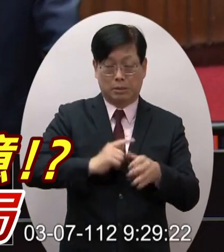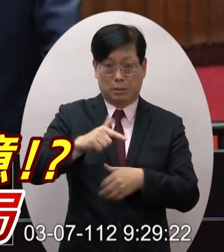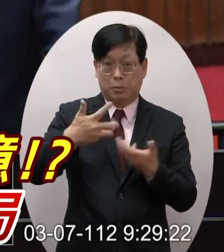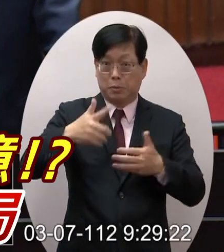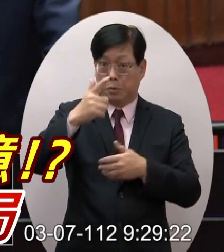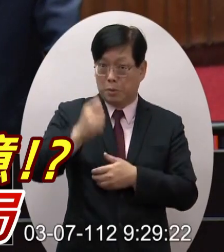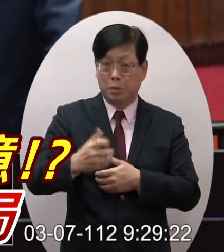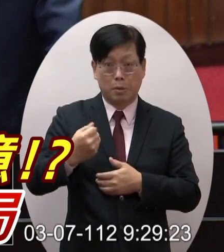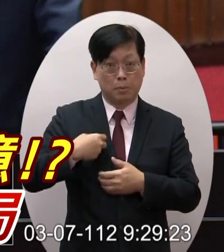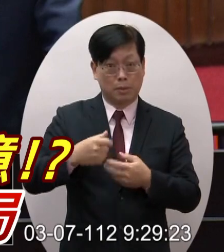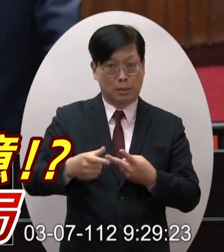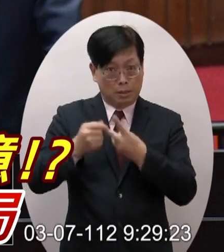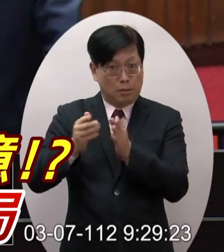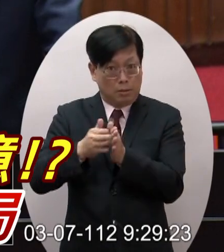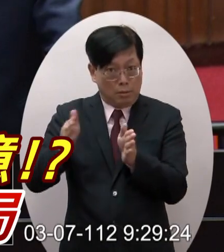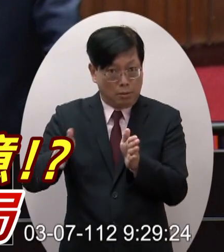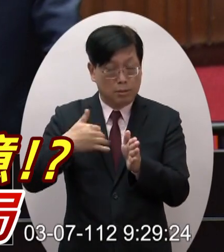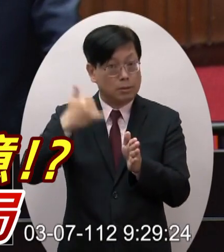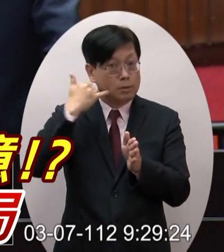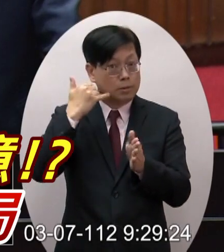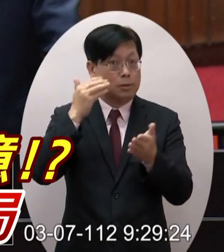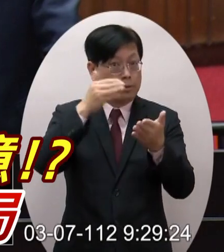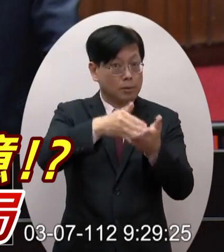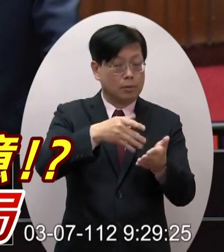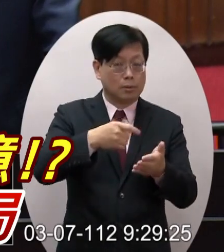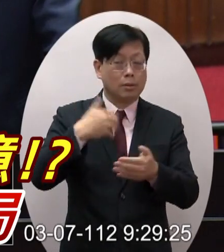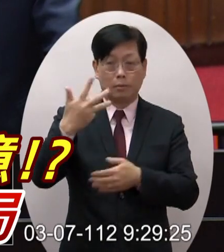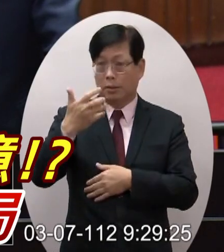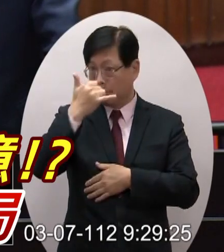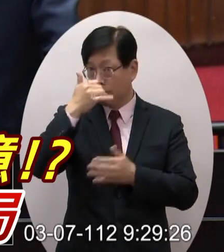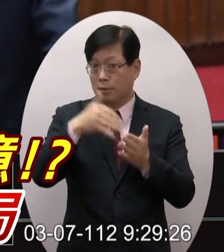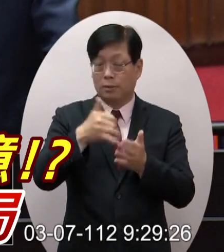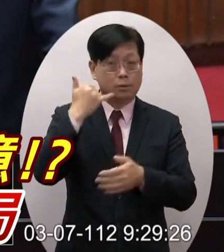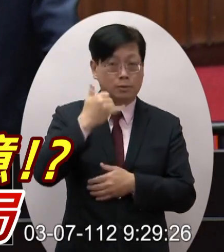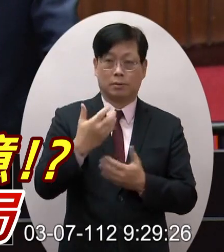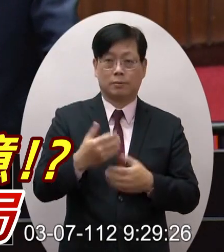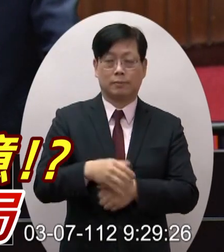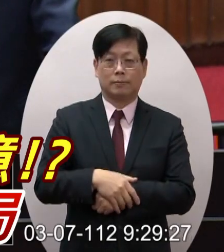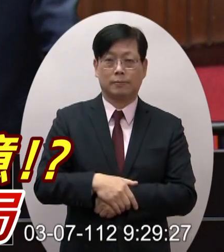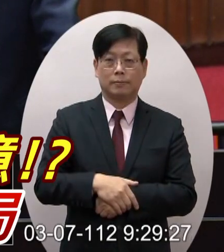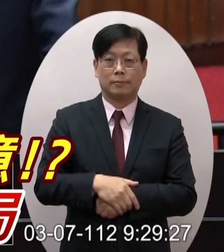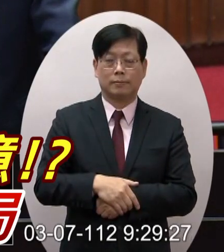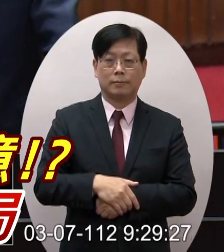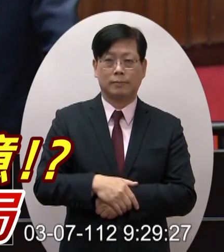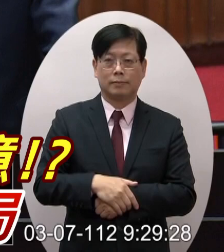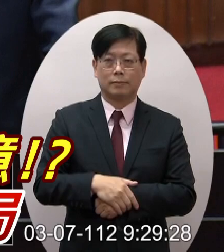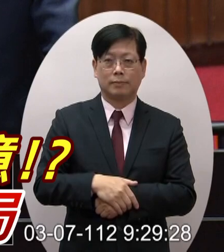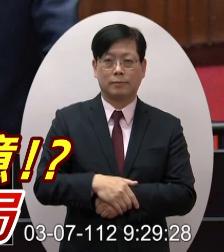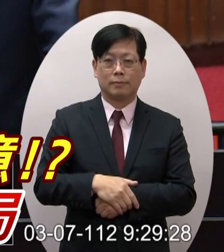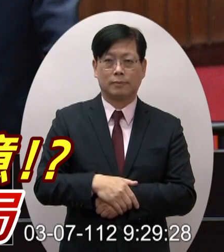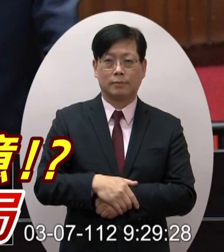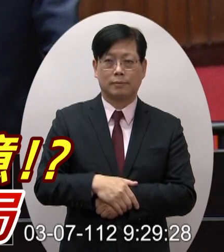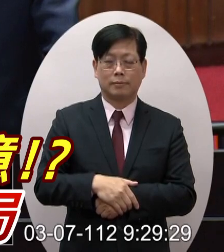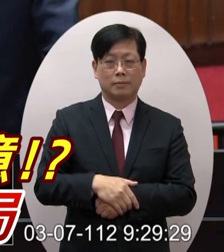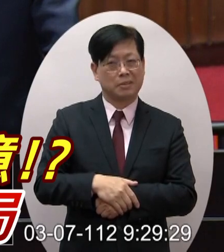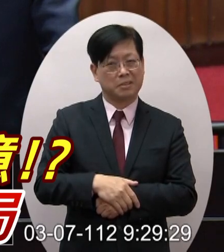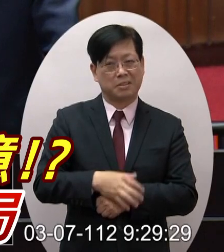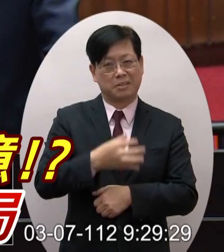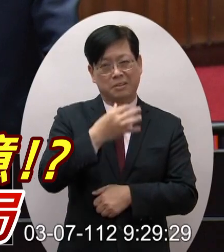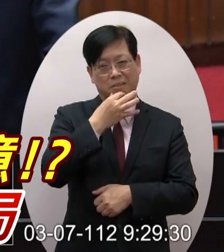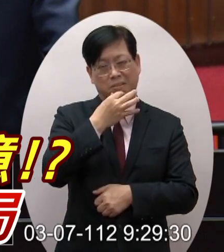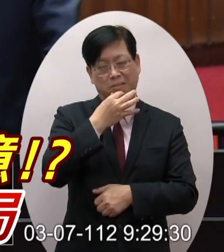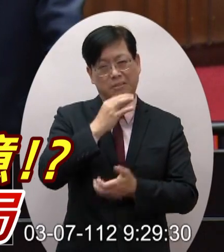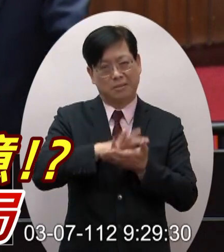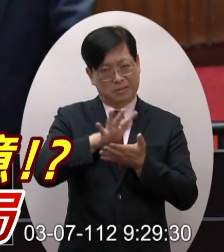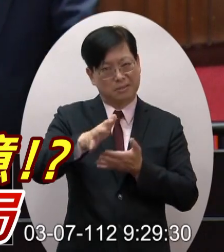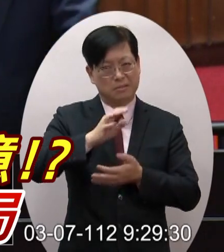600多亿有没有含第二阶段基隆到八堵到基隆？ 没有，没有，就是南港到八堵，就南港到八堵。 哇，那这个到